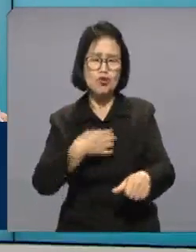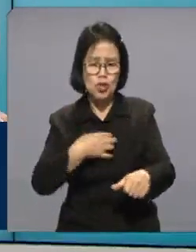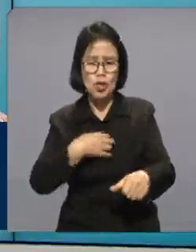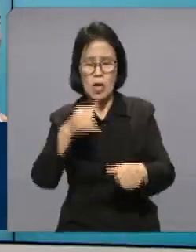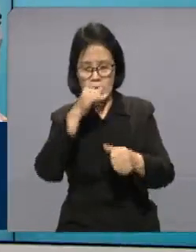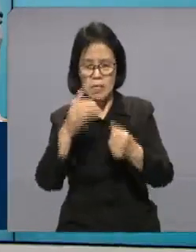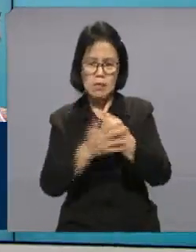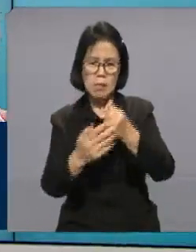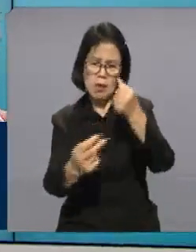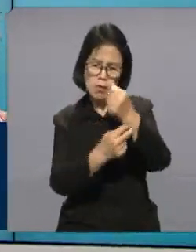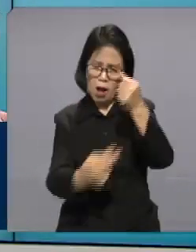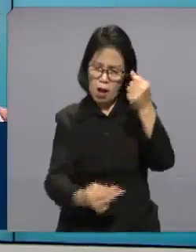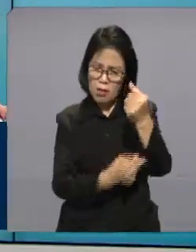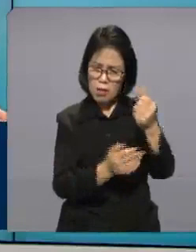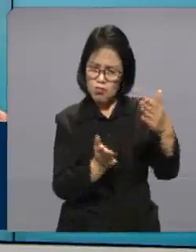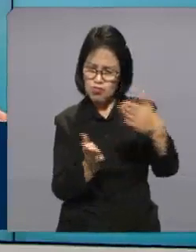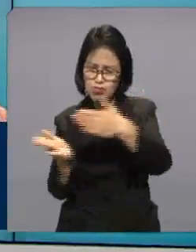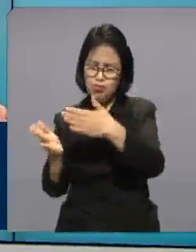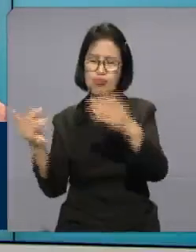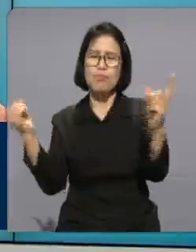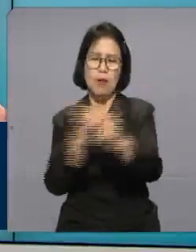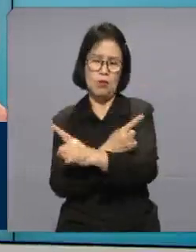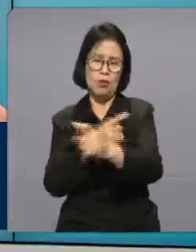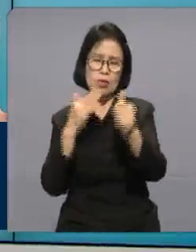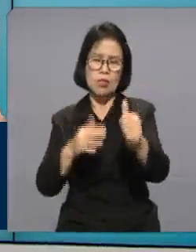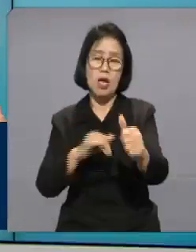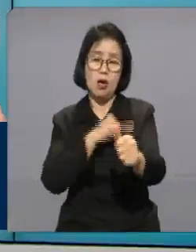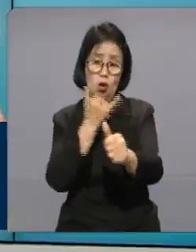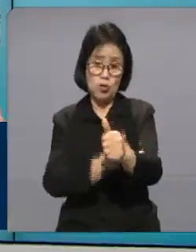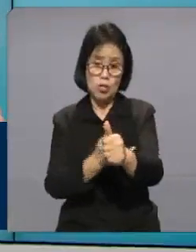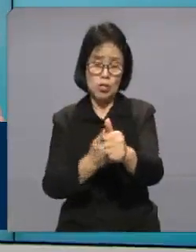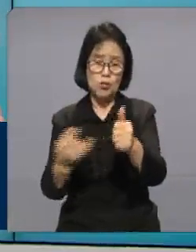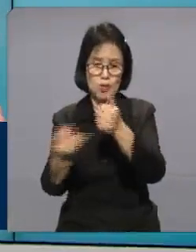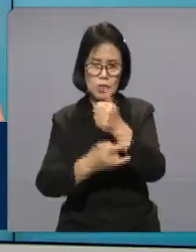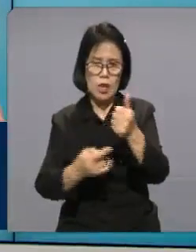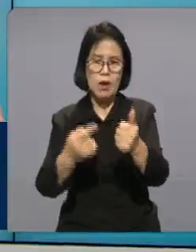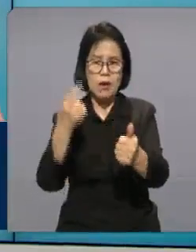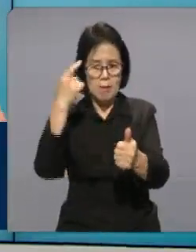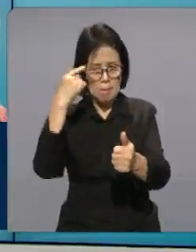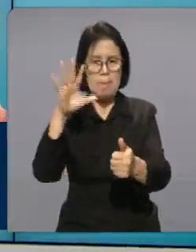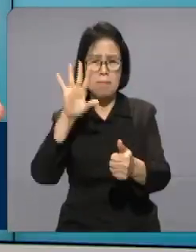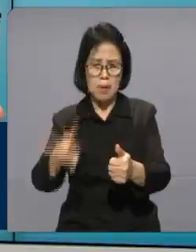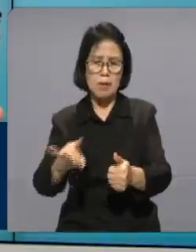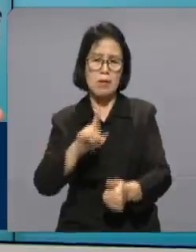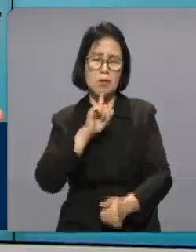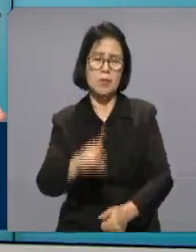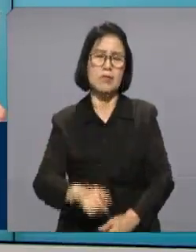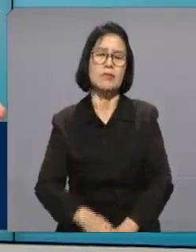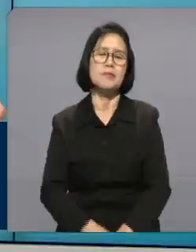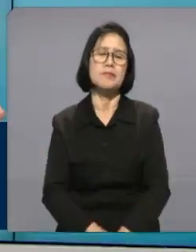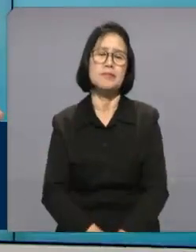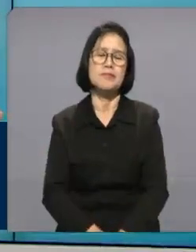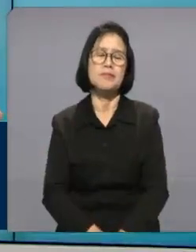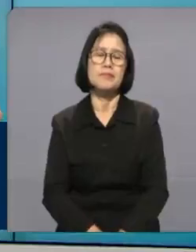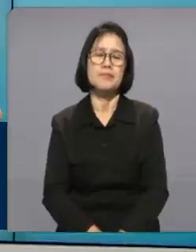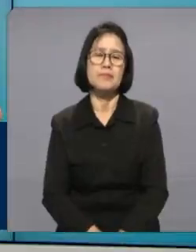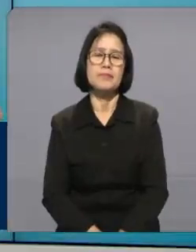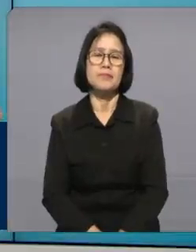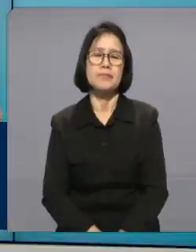노선을 바꿔야 한다는 환경당국의 요구를 국민권익위가 타당하다고 받아들인 겁니다. 황정원 기자가